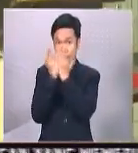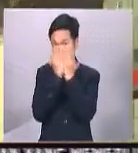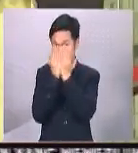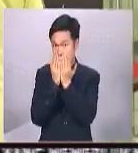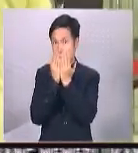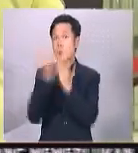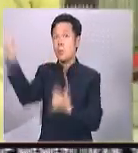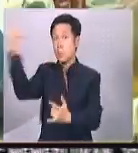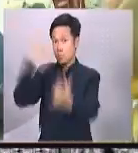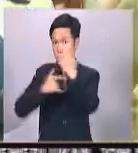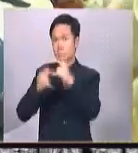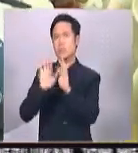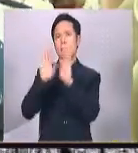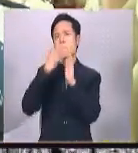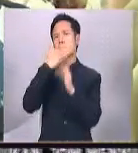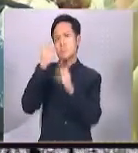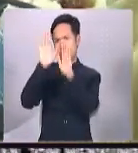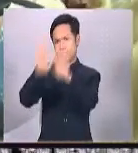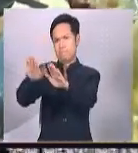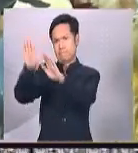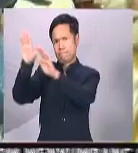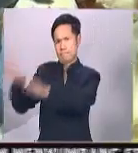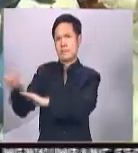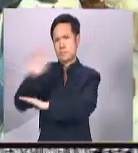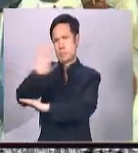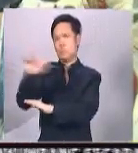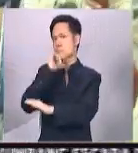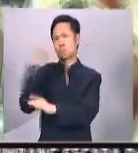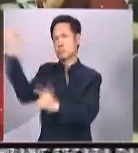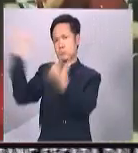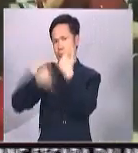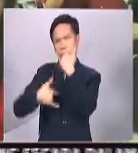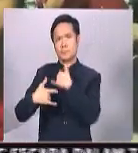negara supaya Terus tinggal di kawasan masing-masing